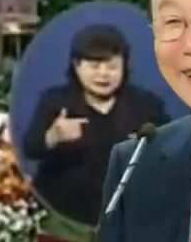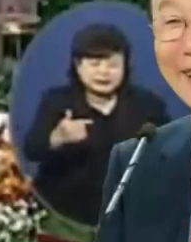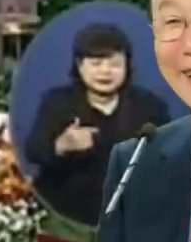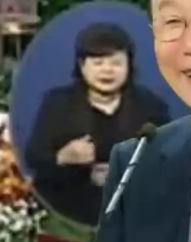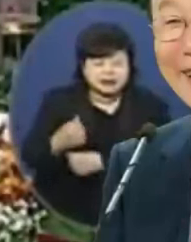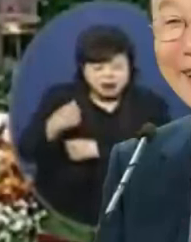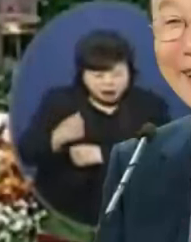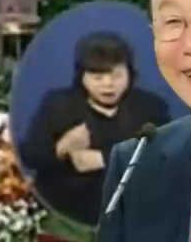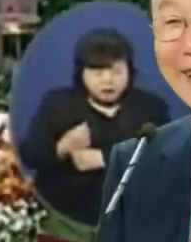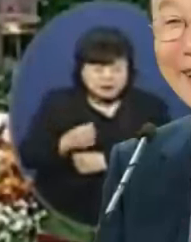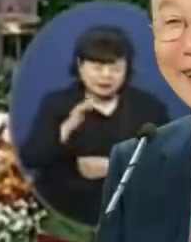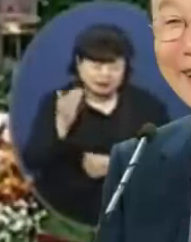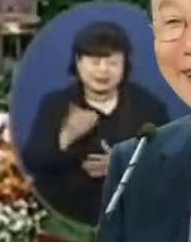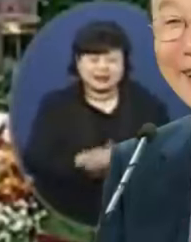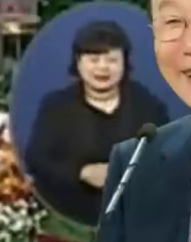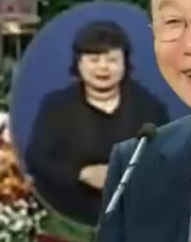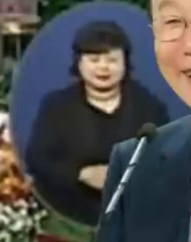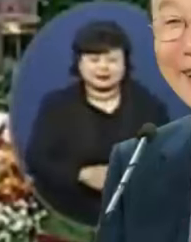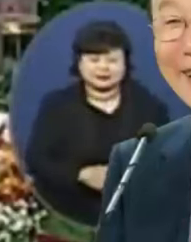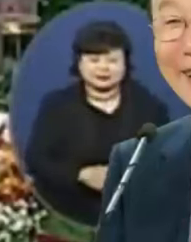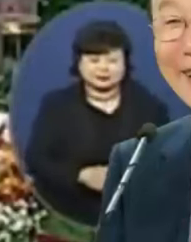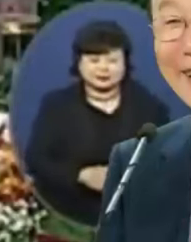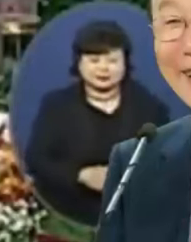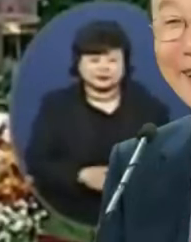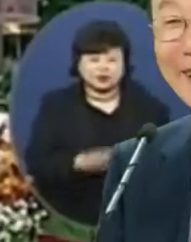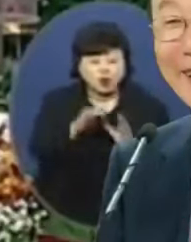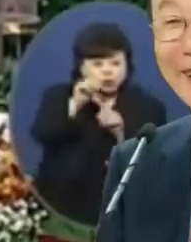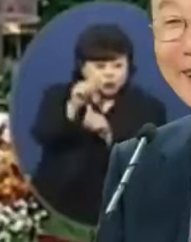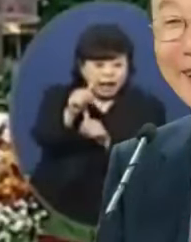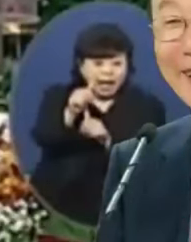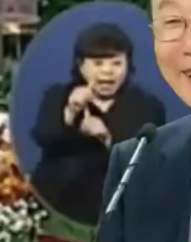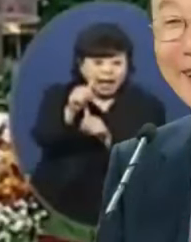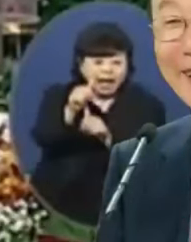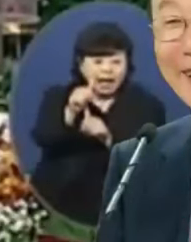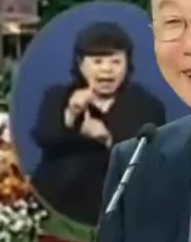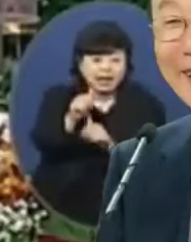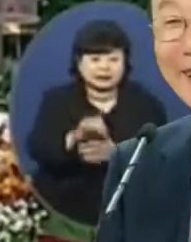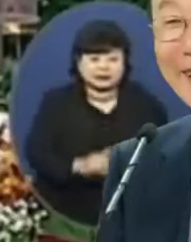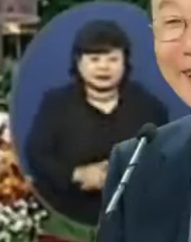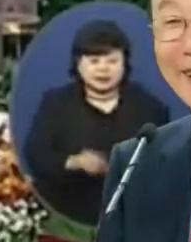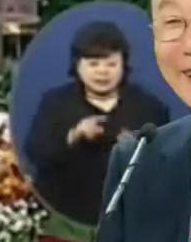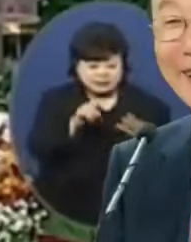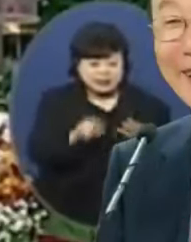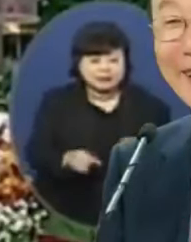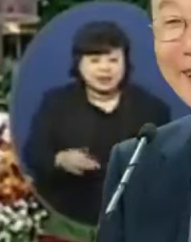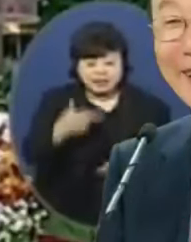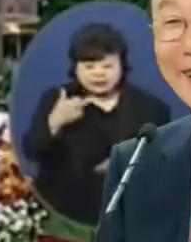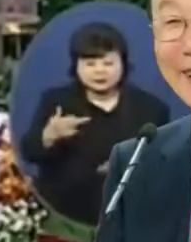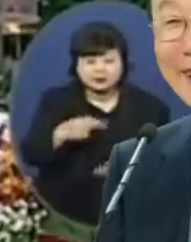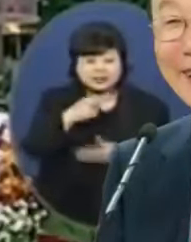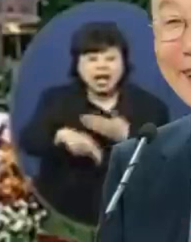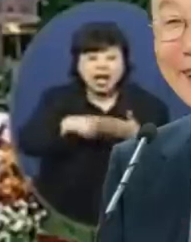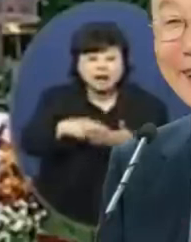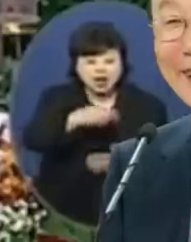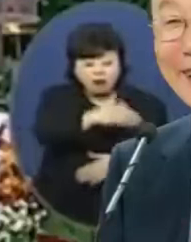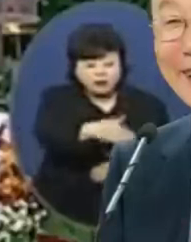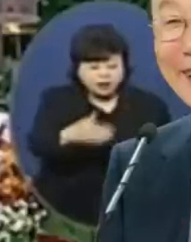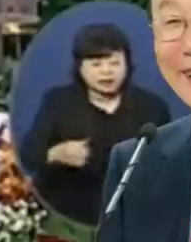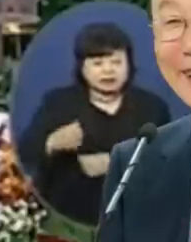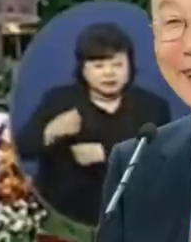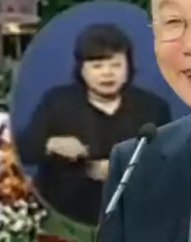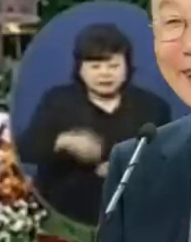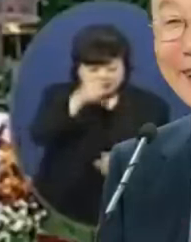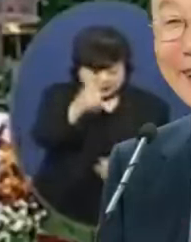반드시 걸머치고 나가야 되겠는 것입니다. 여호수아는 여호수아 3장 11절에 야훼의 언약궤를 맨